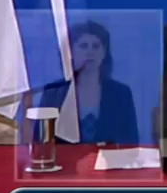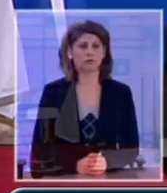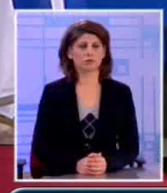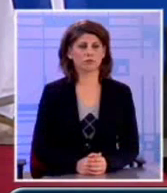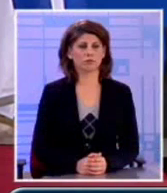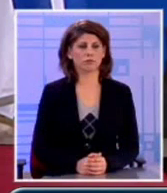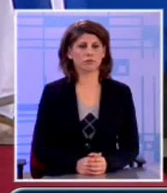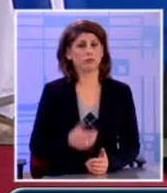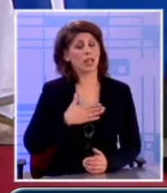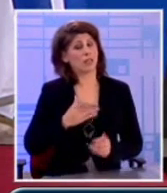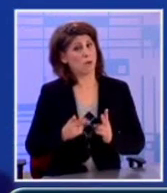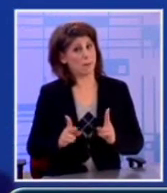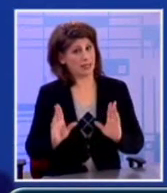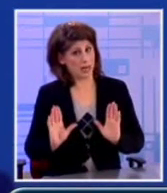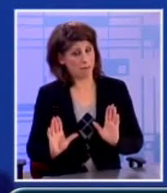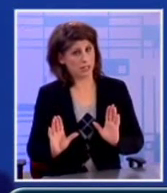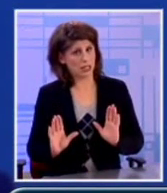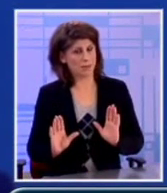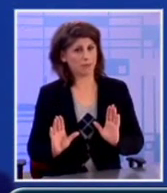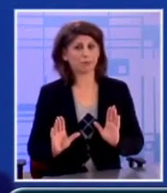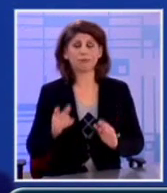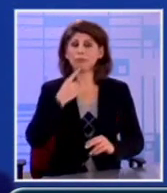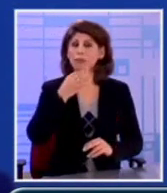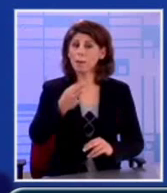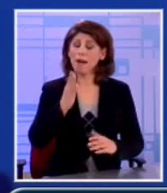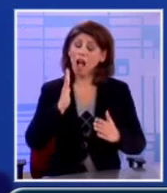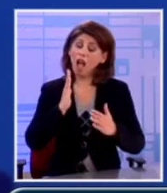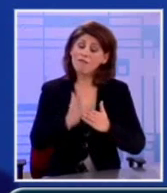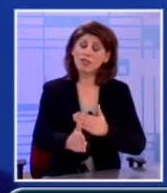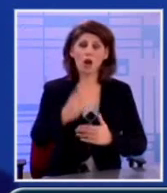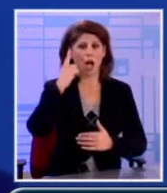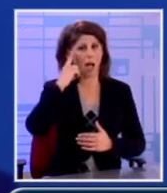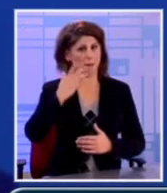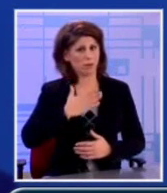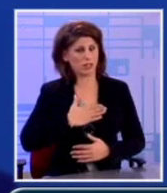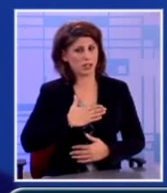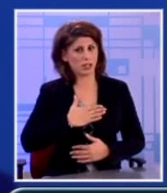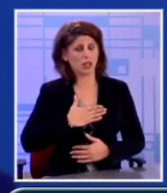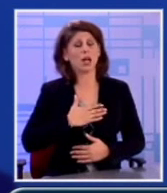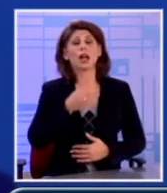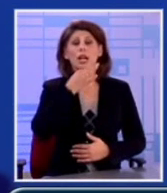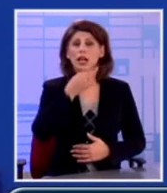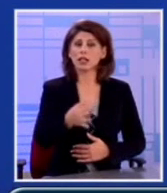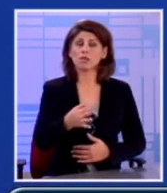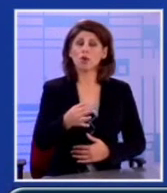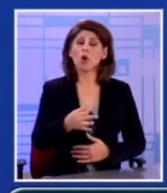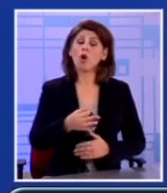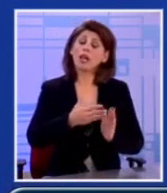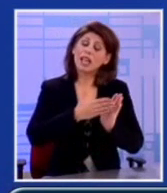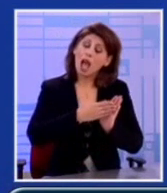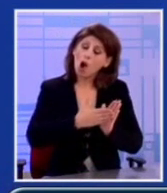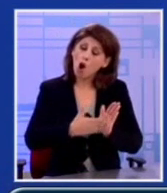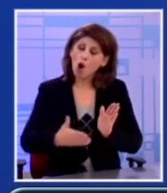Θα μου επιτρέψετε, αφού σας είπα ευθέως την άποψή μου, να σας πω επίσης ότι για όλα